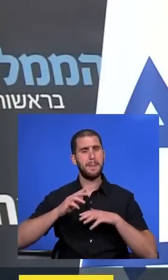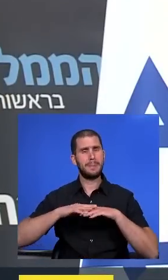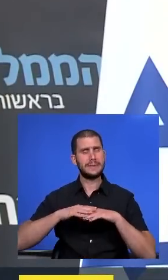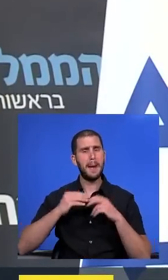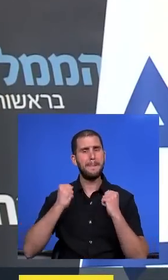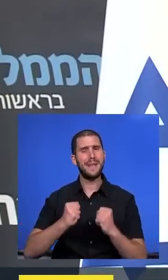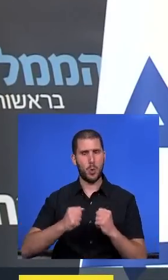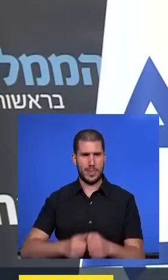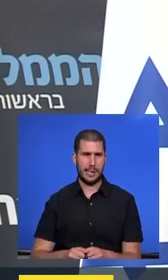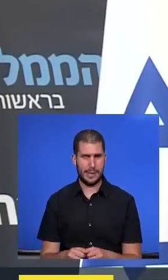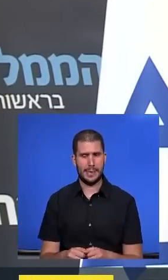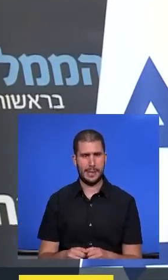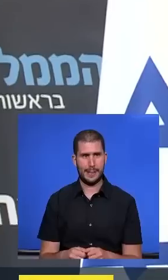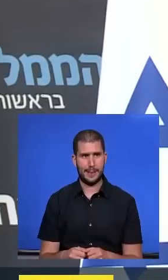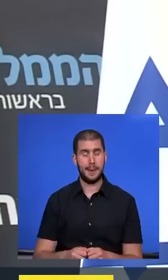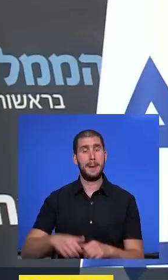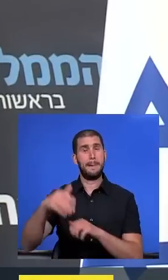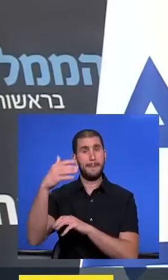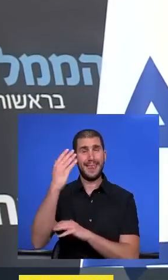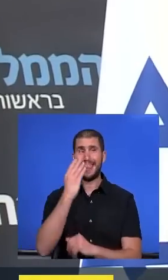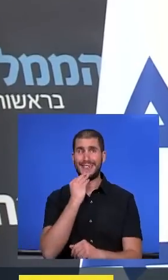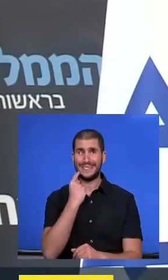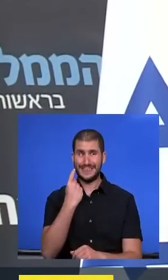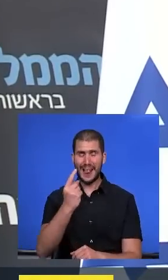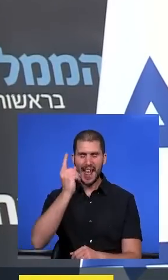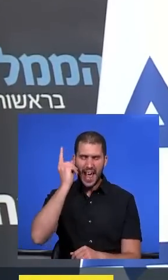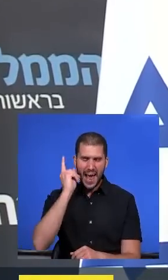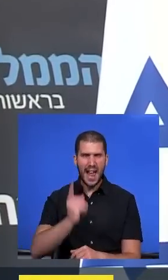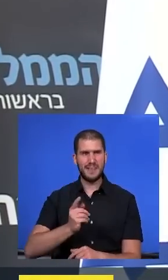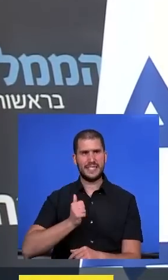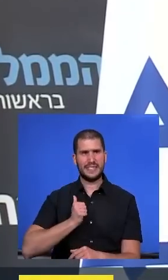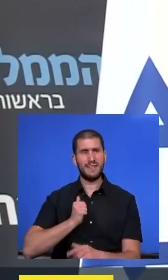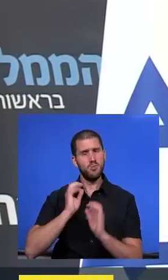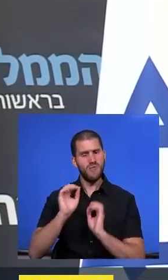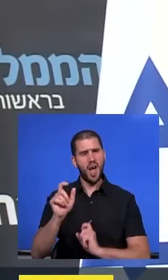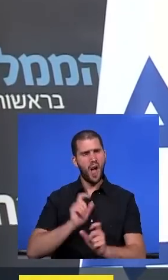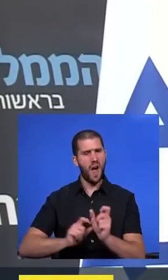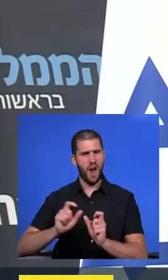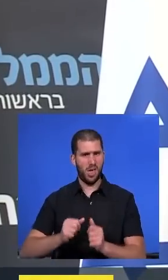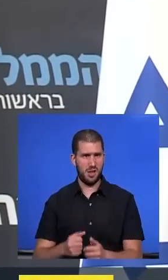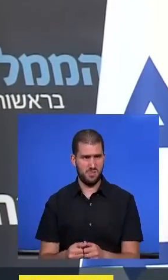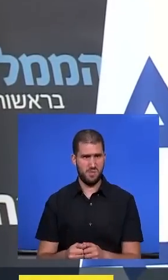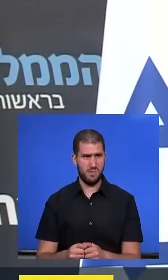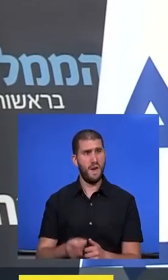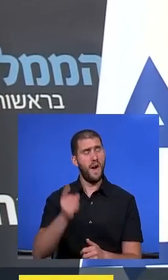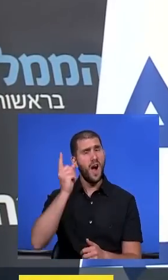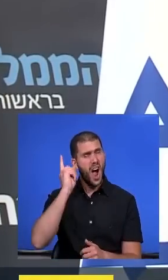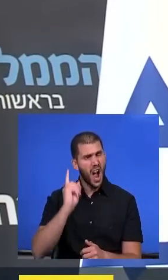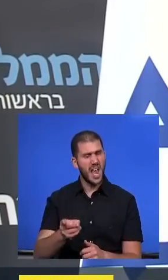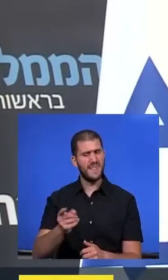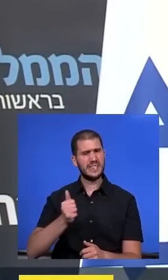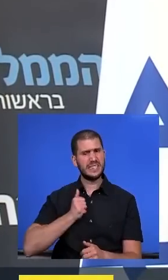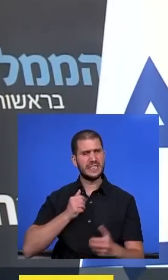הביטחונית. מדינת ישראל חייבת צבא בכדי להגן על עצמה, והיא חייבת את